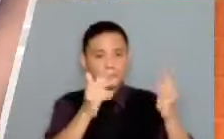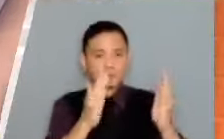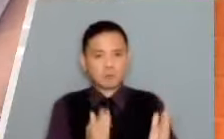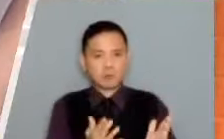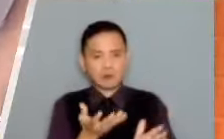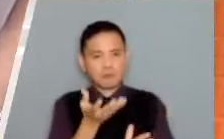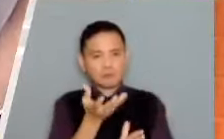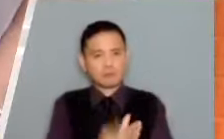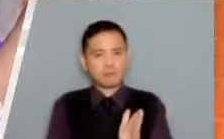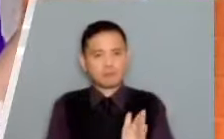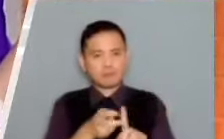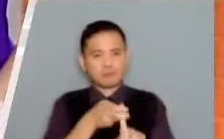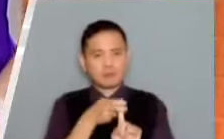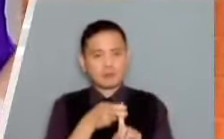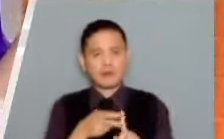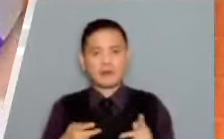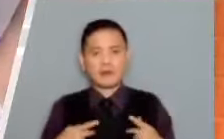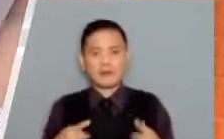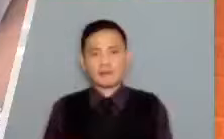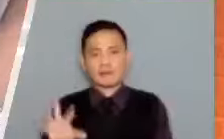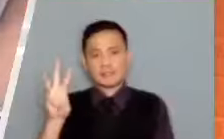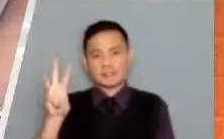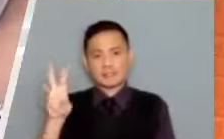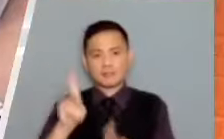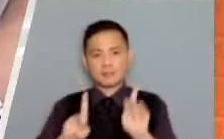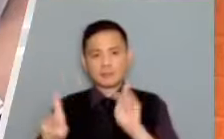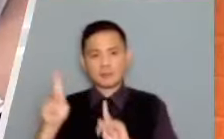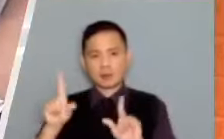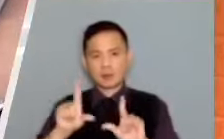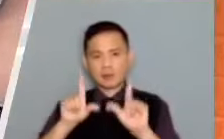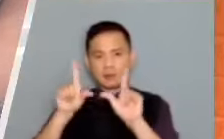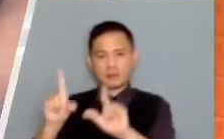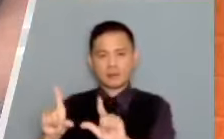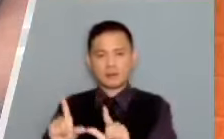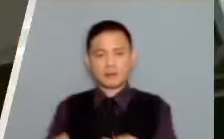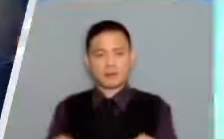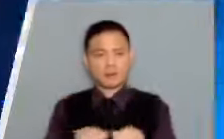kaso laban sa anim na akusado may unang balita si salima